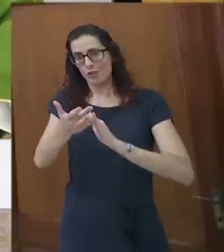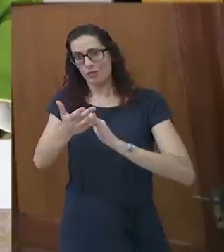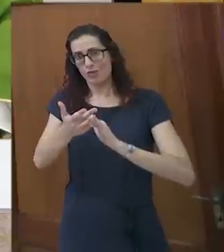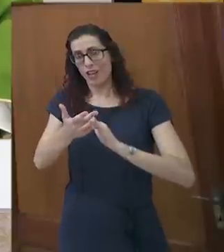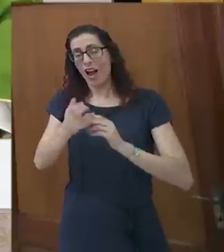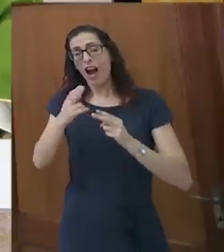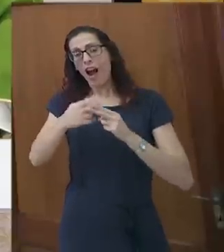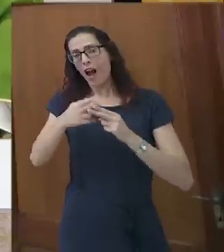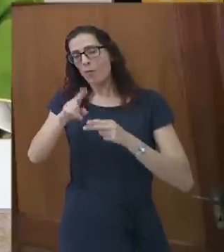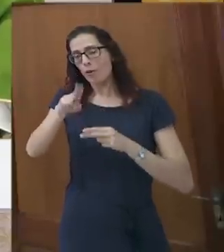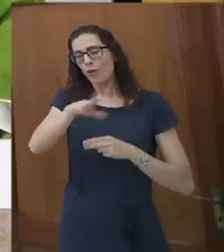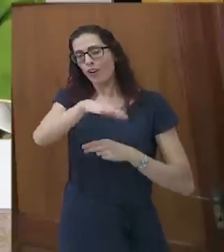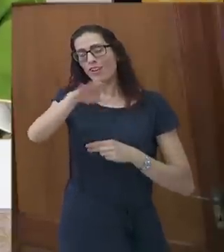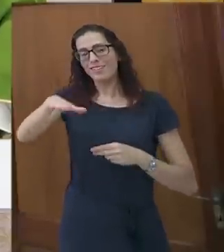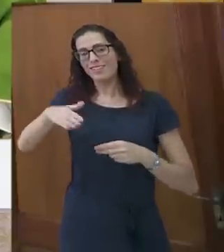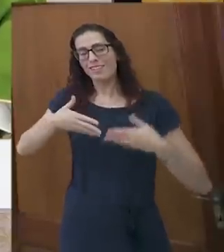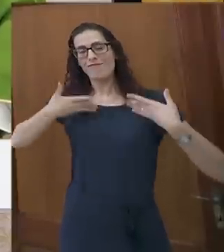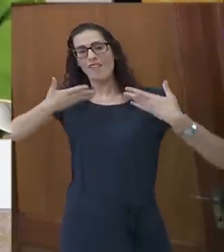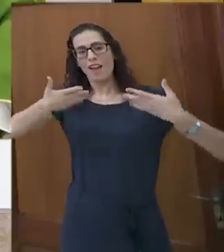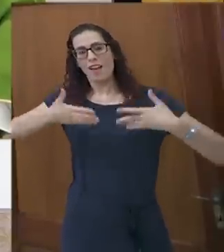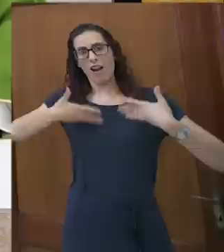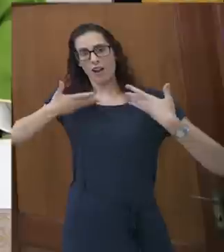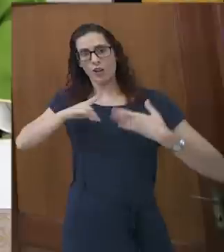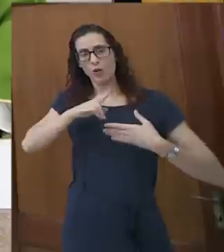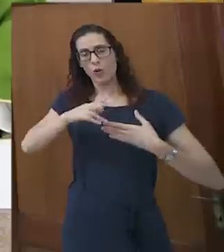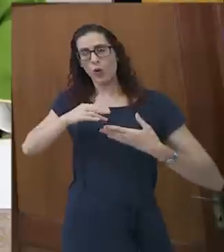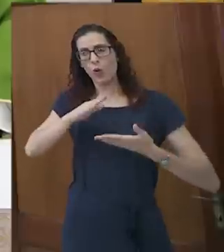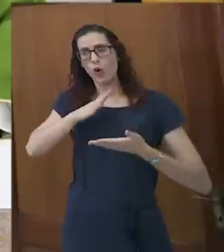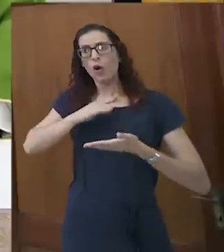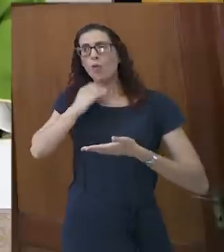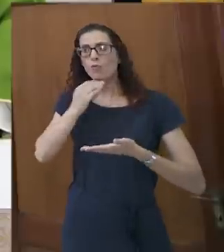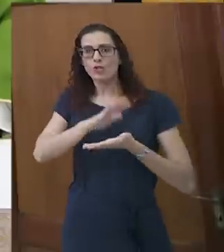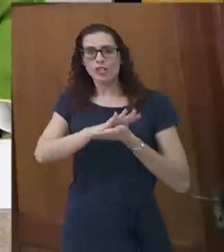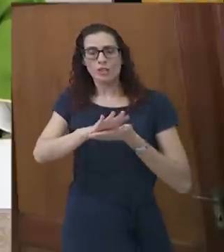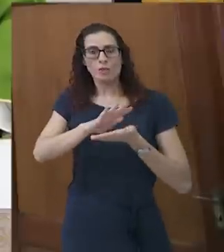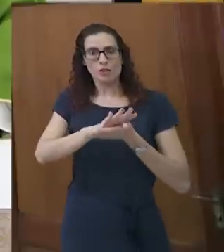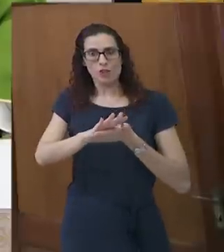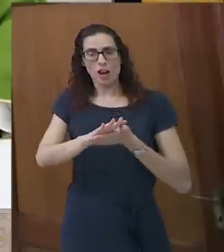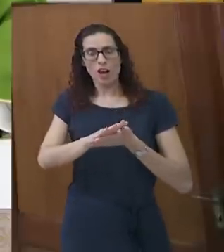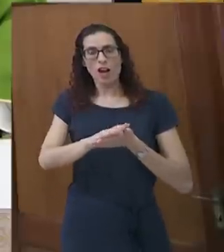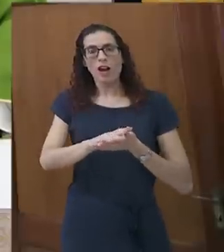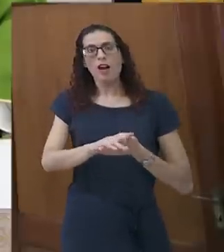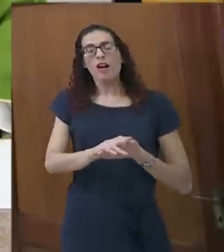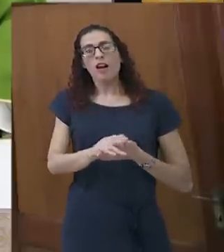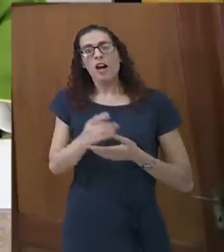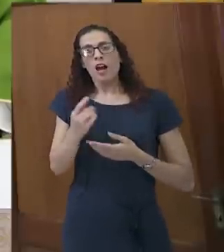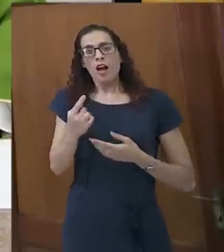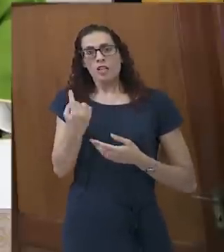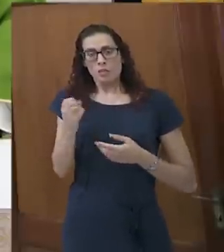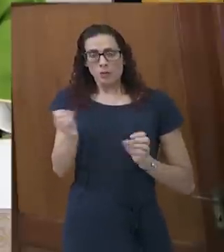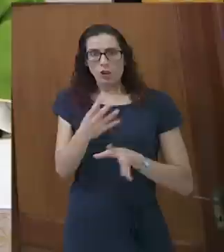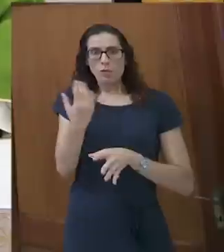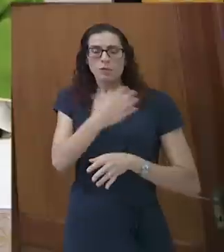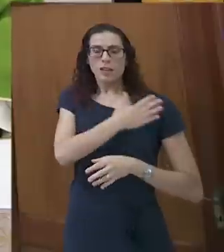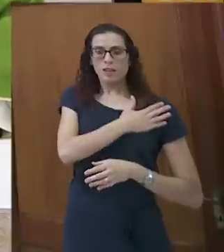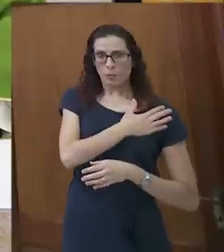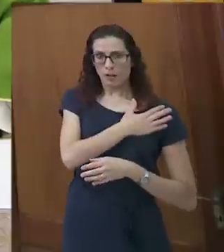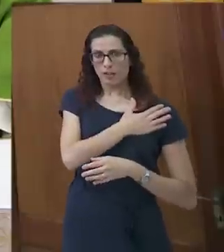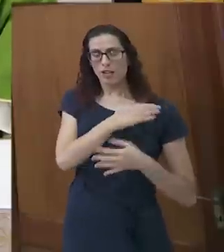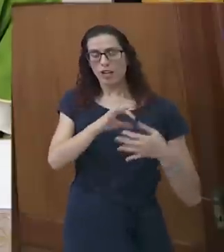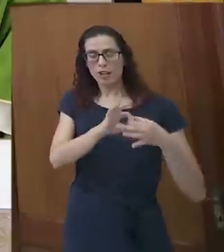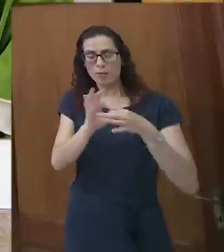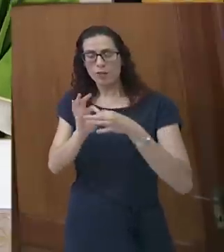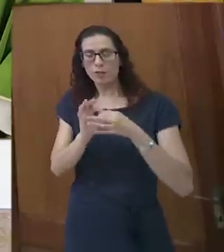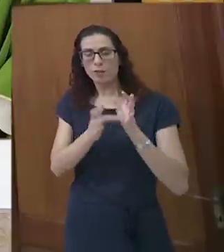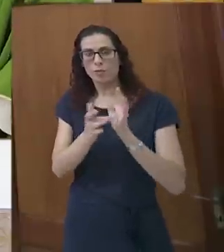qaddis, u għatijena blatmim il-dawk li inti ħlist mil-jasar ta' dnub. Bibnek Ġesu Kristu Sidna li u Alla miegħek